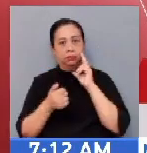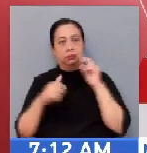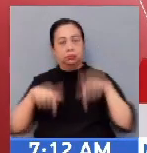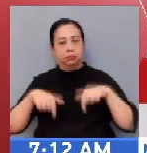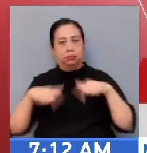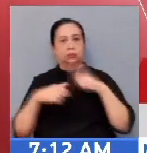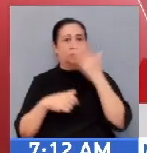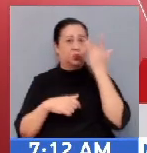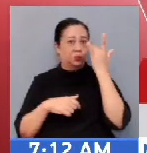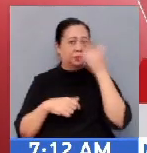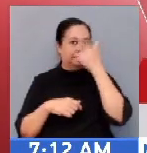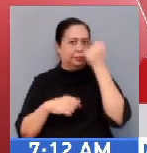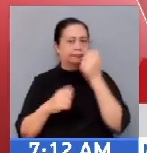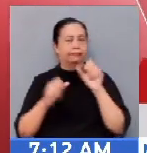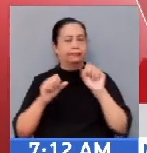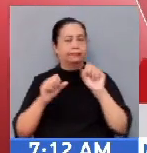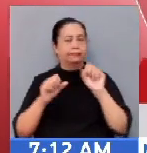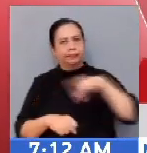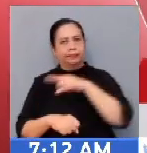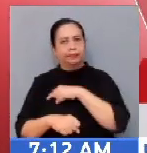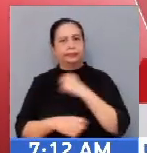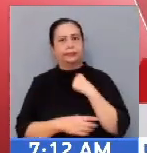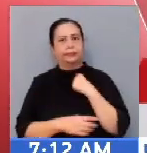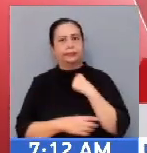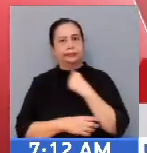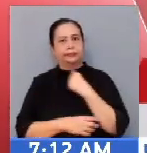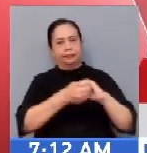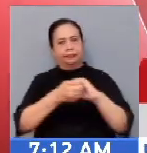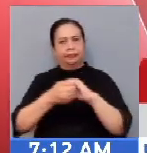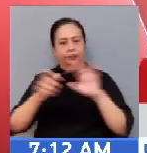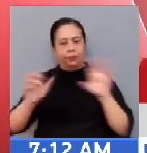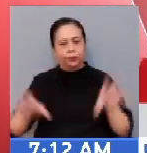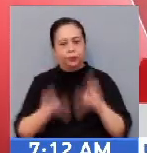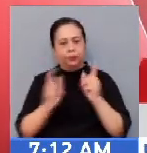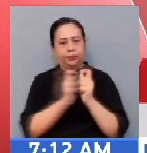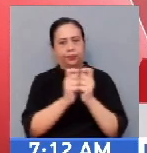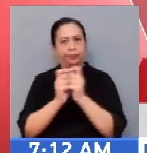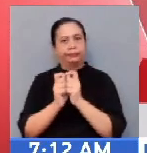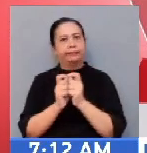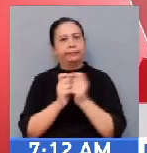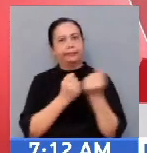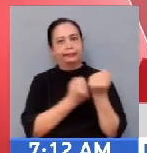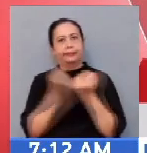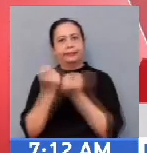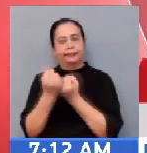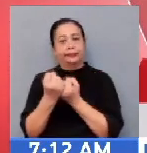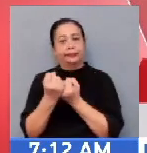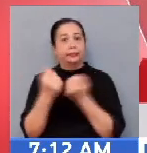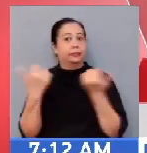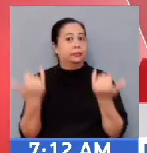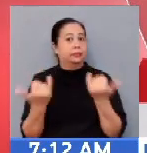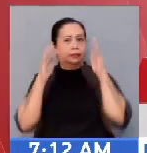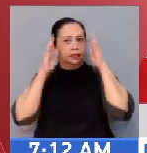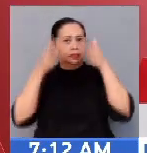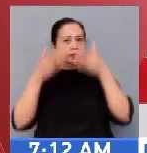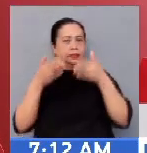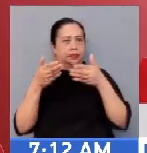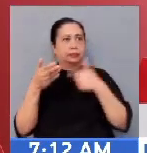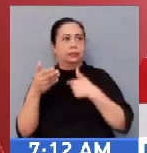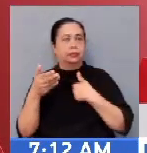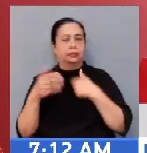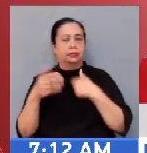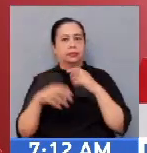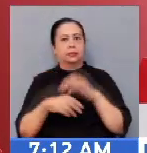senador makipagtrabaho sa isa't isa. So sa ngayon, nakatutok talaga ako sa prioridad na makabuo kami ng